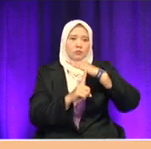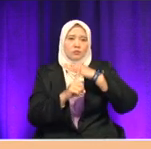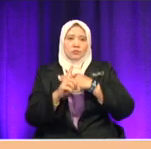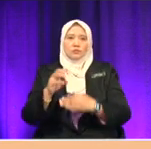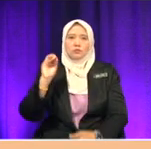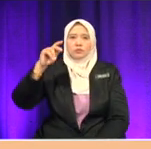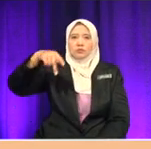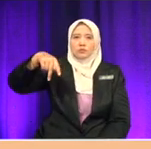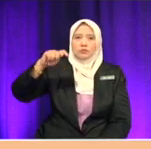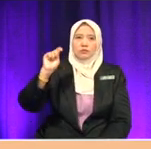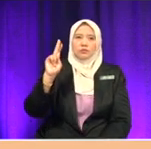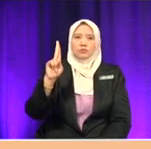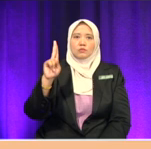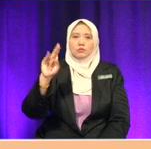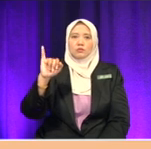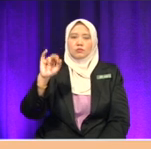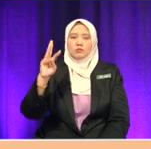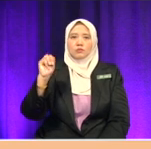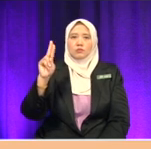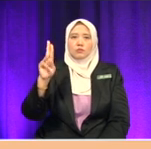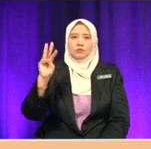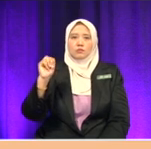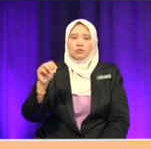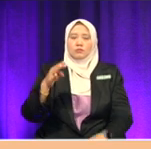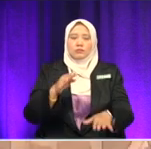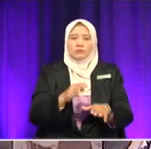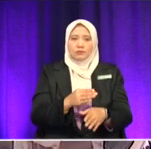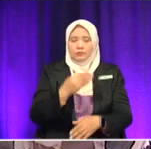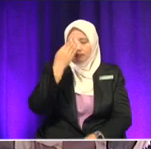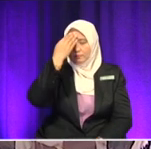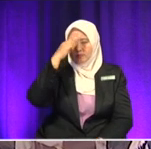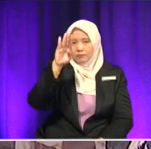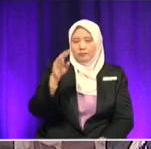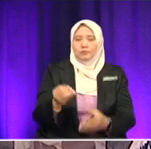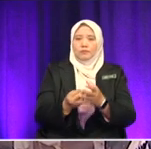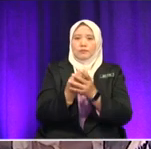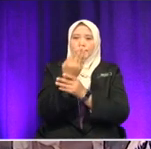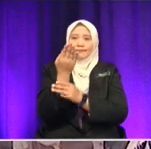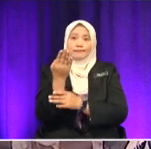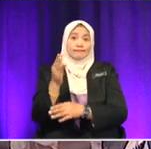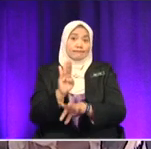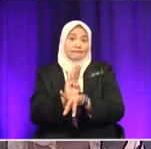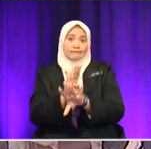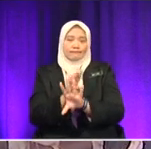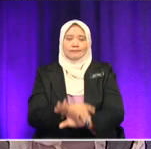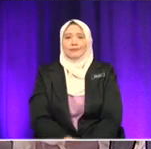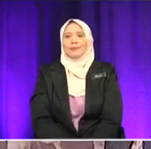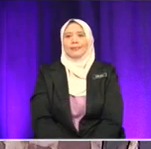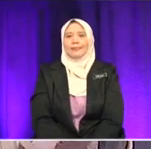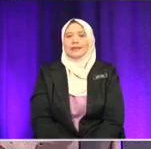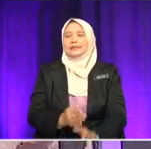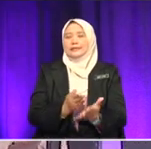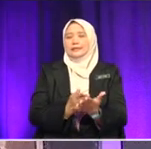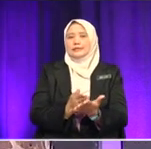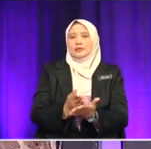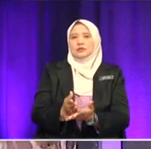bagi pertumbuhan bakteria. Bagus, bagus. Okey, mari kita teruskan dengan soalan contoh seterusnya, iaitu